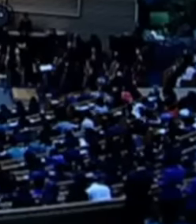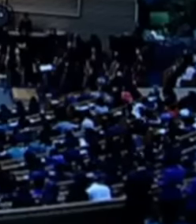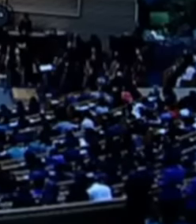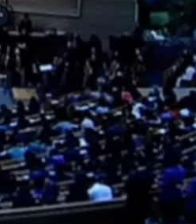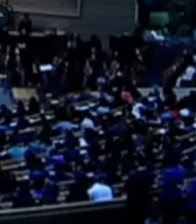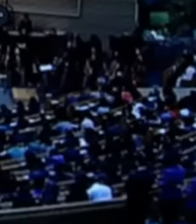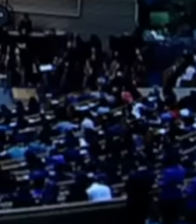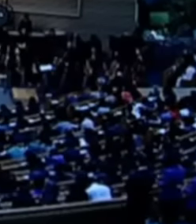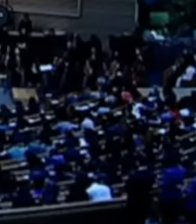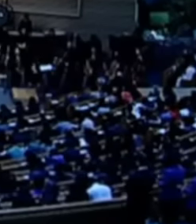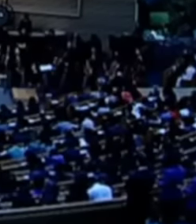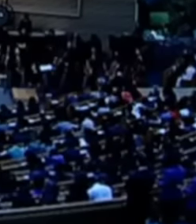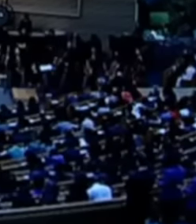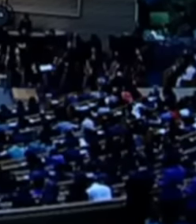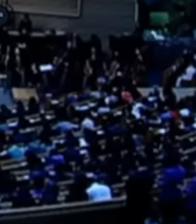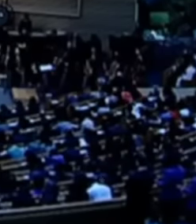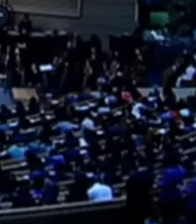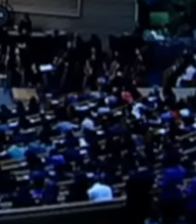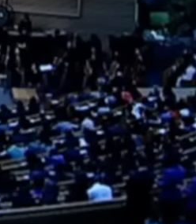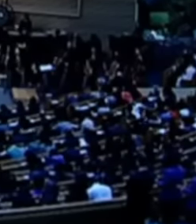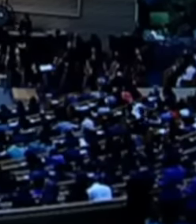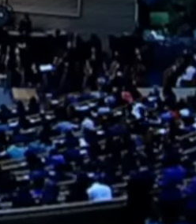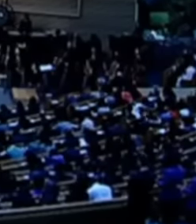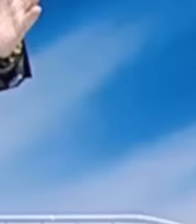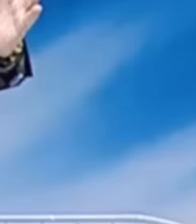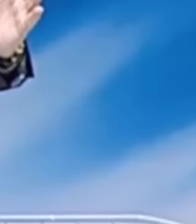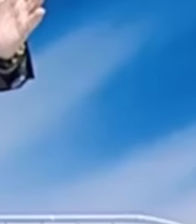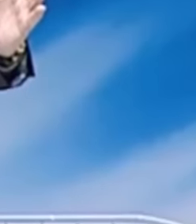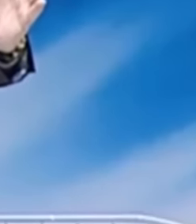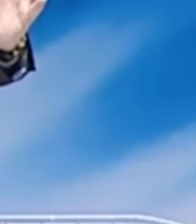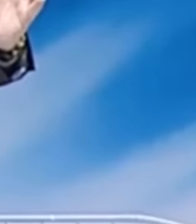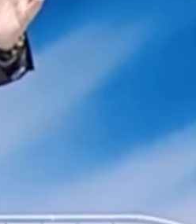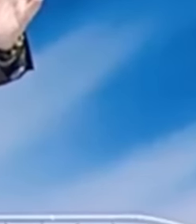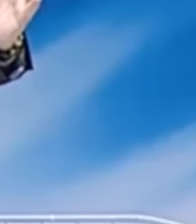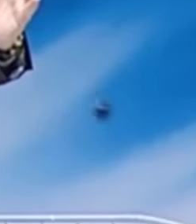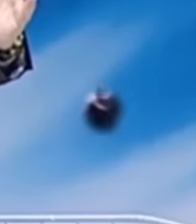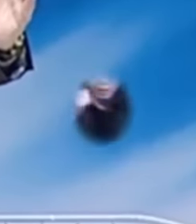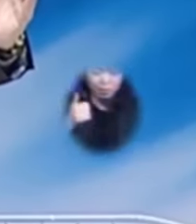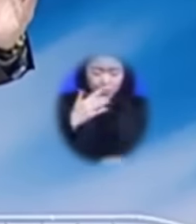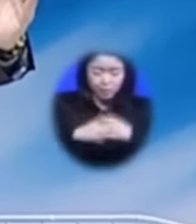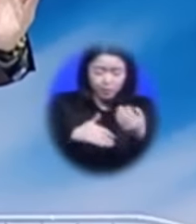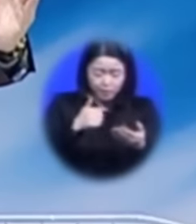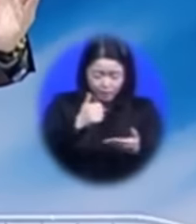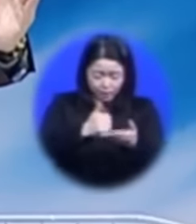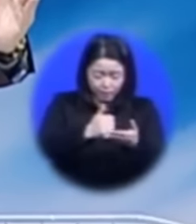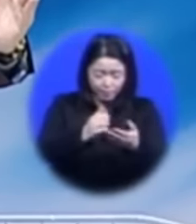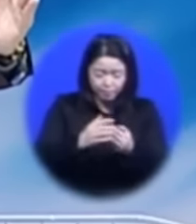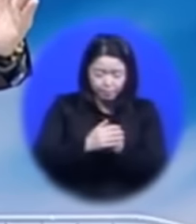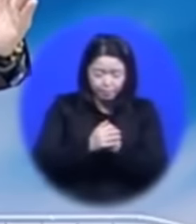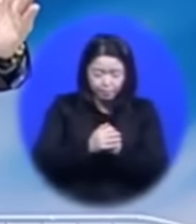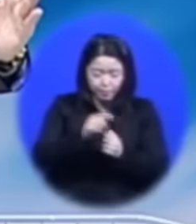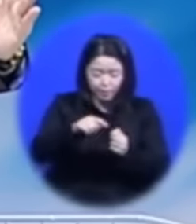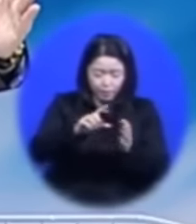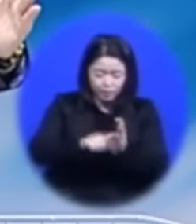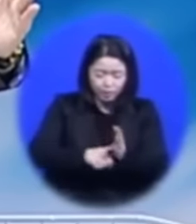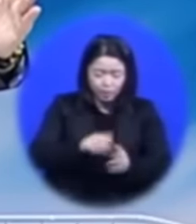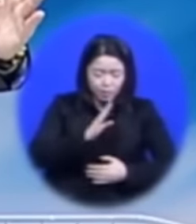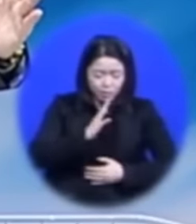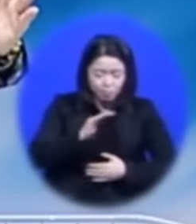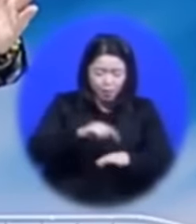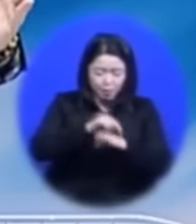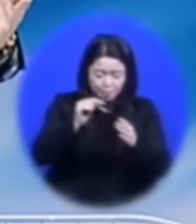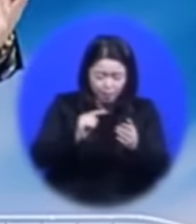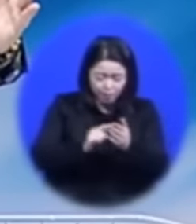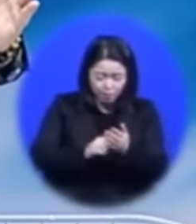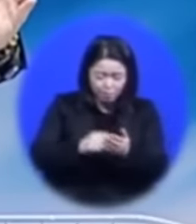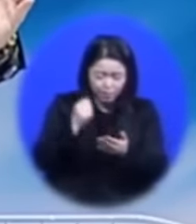역사해 주셔서 하나님 감사합니다. 아버지 하나님 이 시간에 정말 마음의